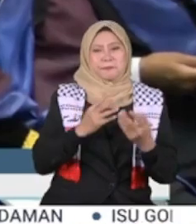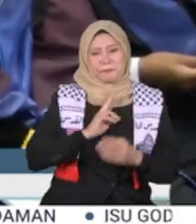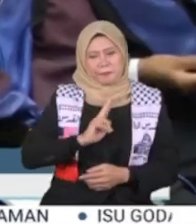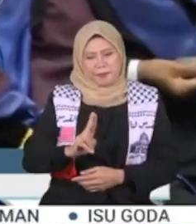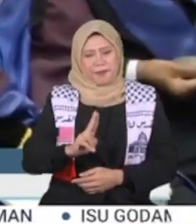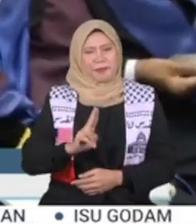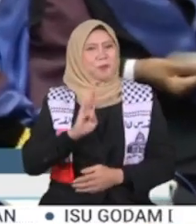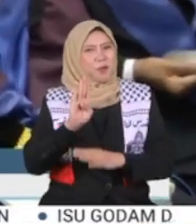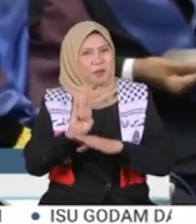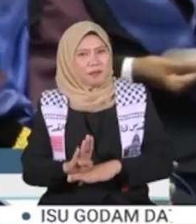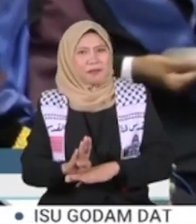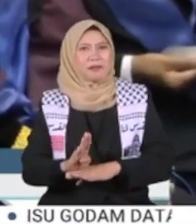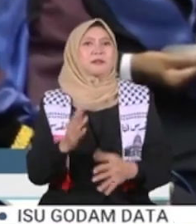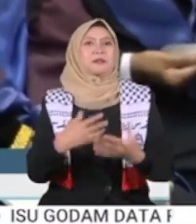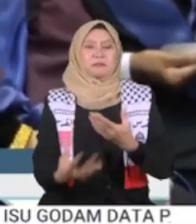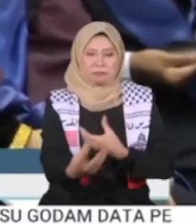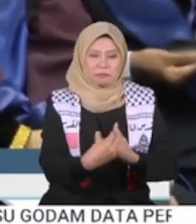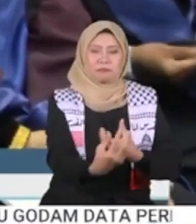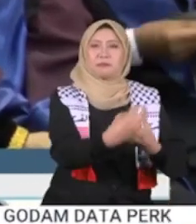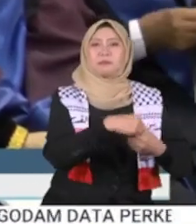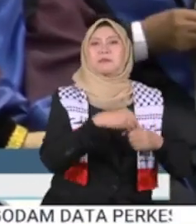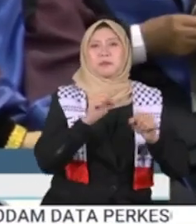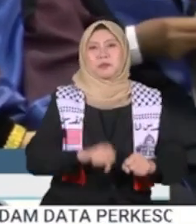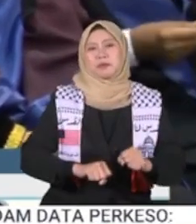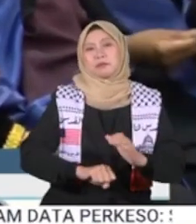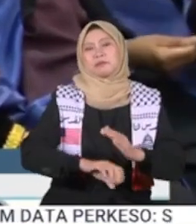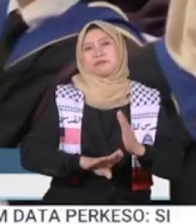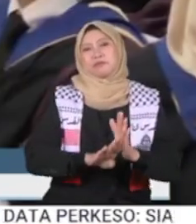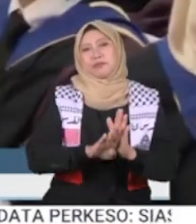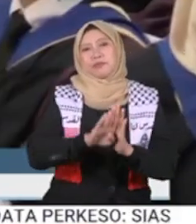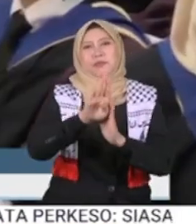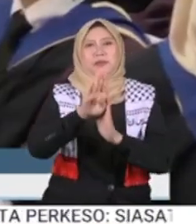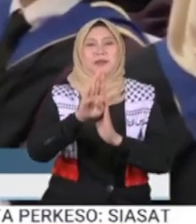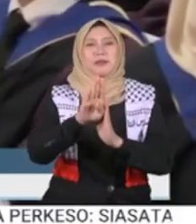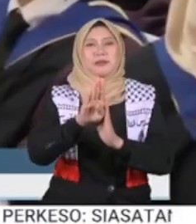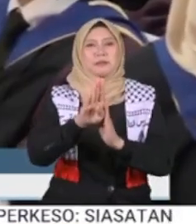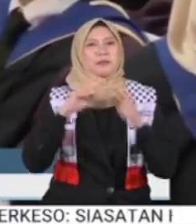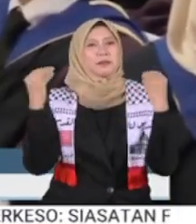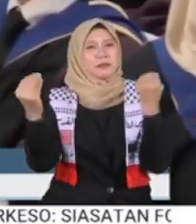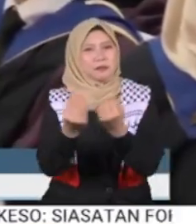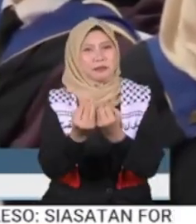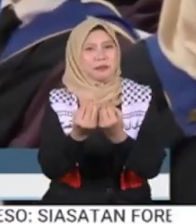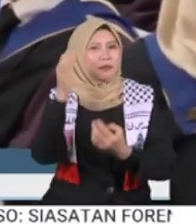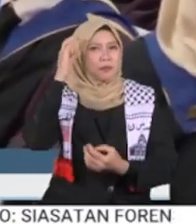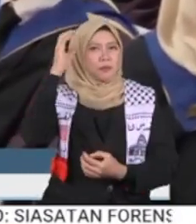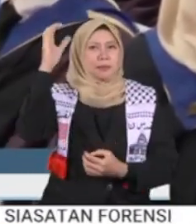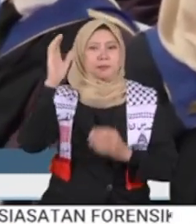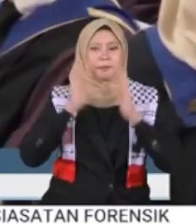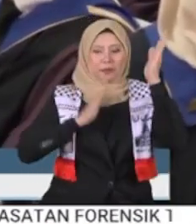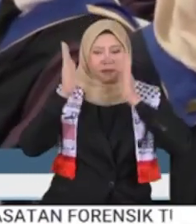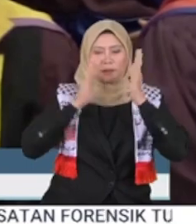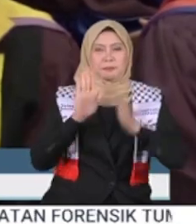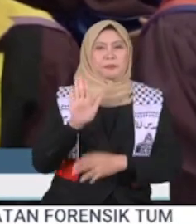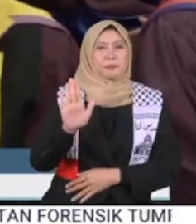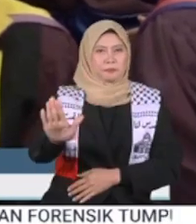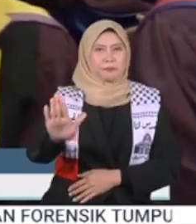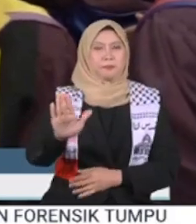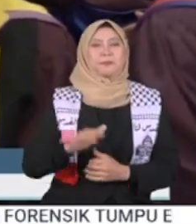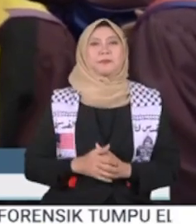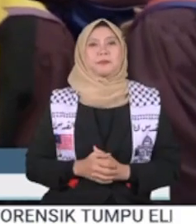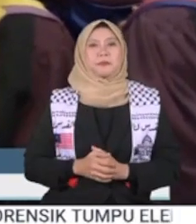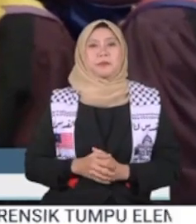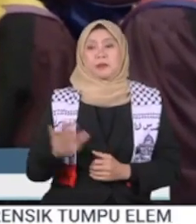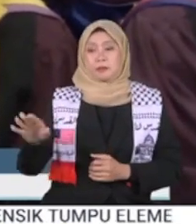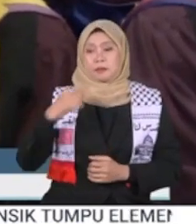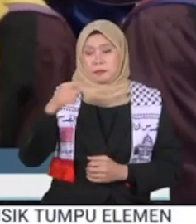terlibat sama dalam memberi sumbangan kepada pembangunan masyarakat yang holistik melalui konsep Malaysia Madani semua pihak